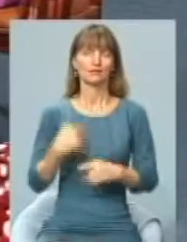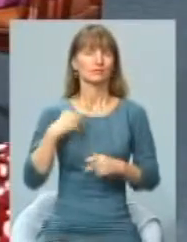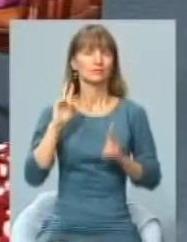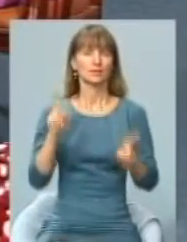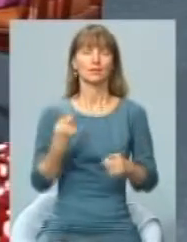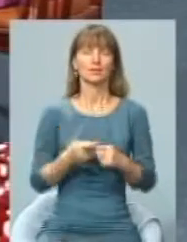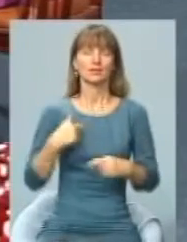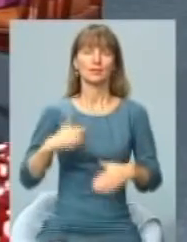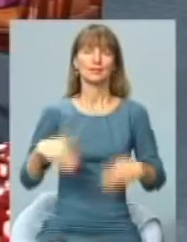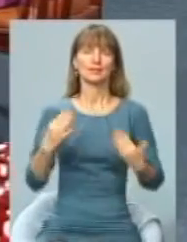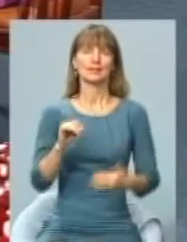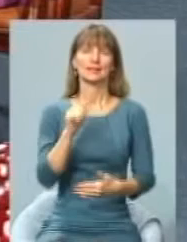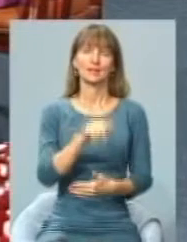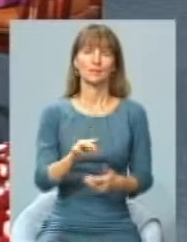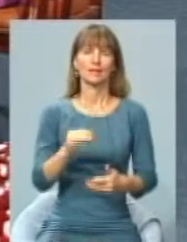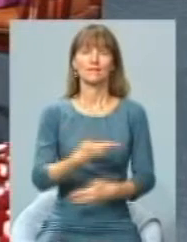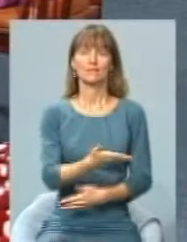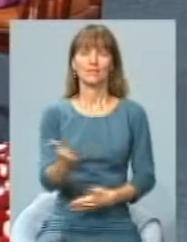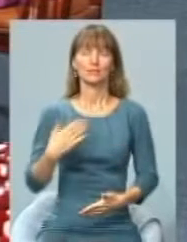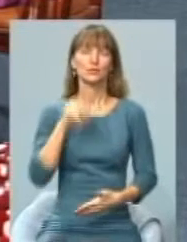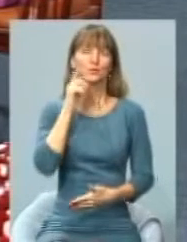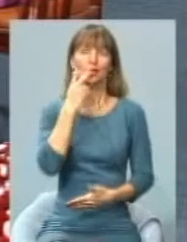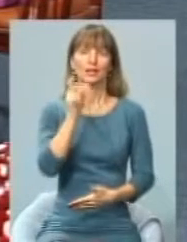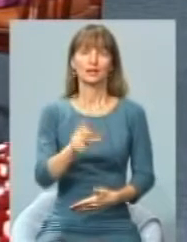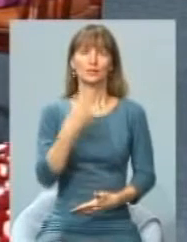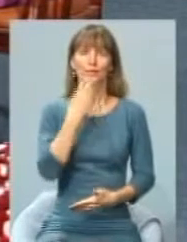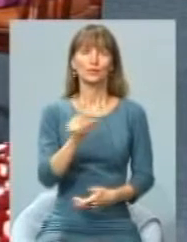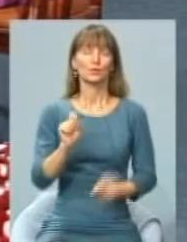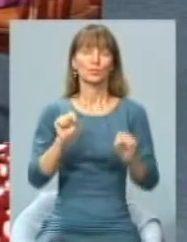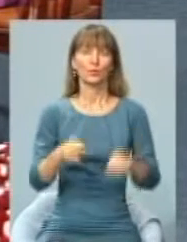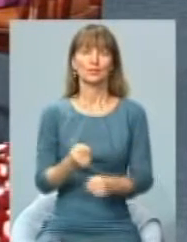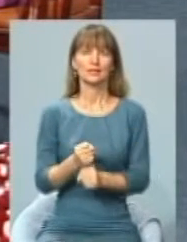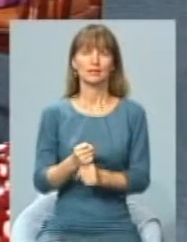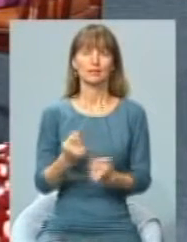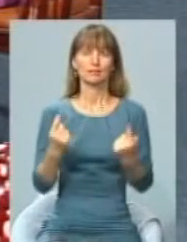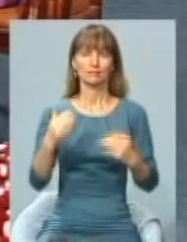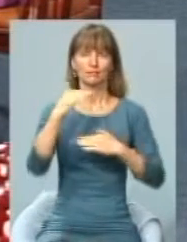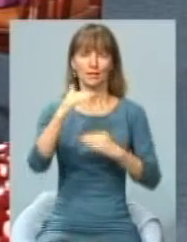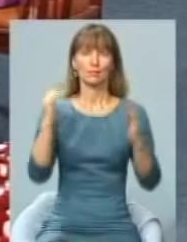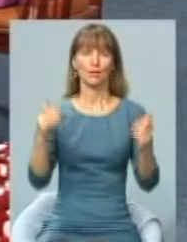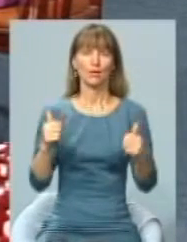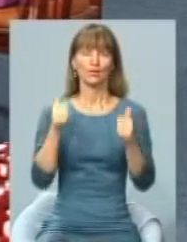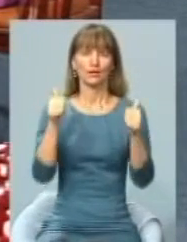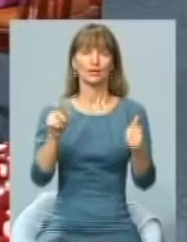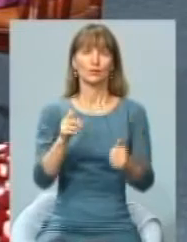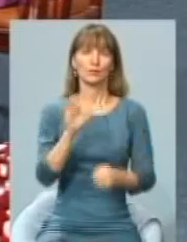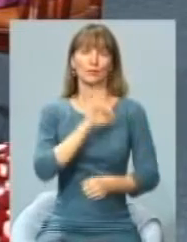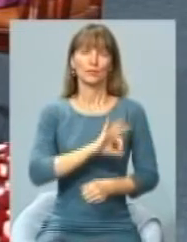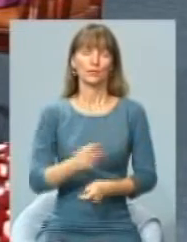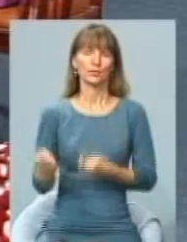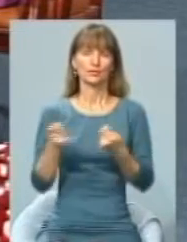Тож я пропоную і тобі, і вам, наші юні глядачі, подивитися, що можна зробити з білборда, аби він дійсно приносив